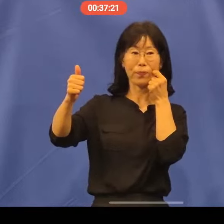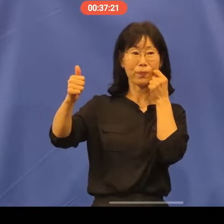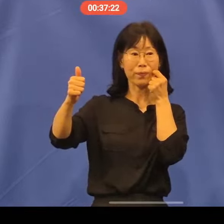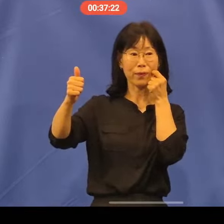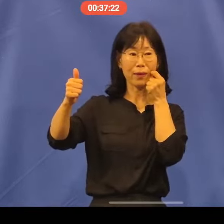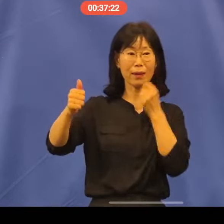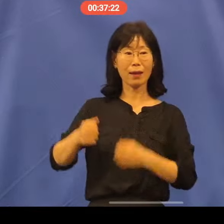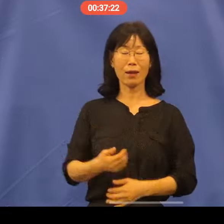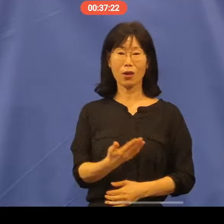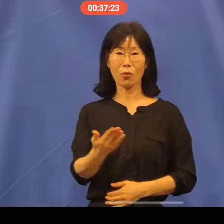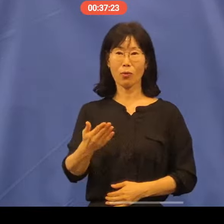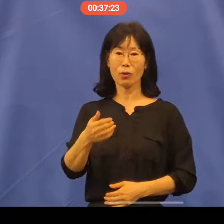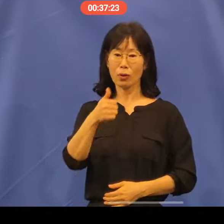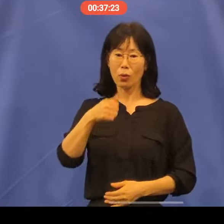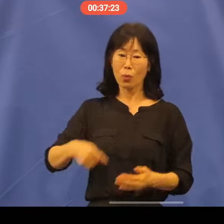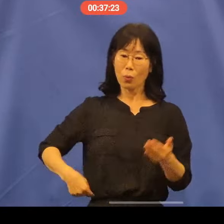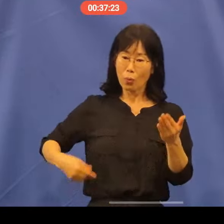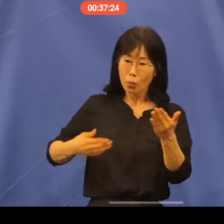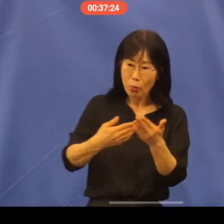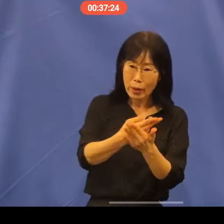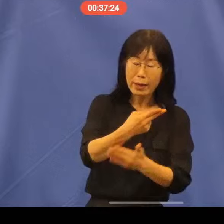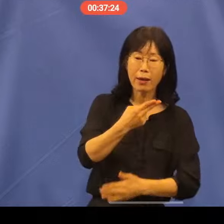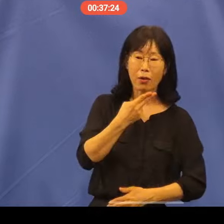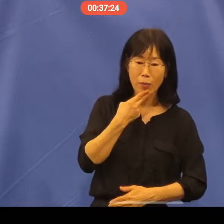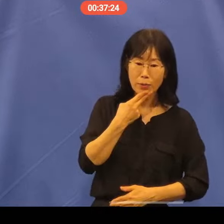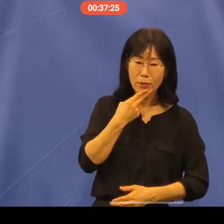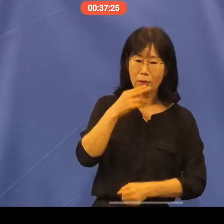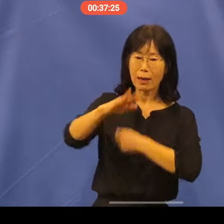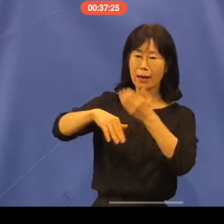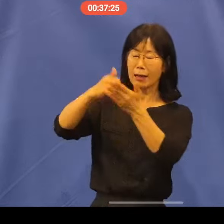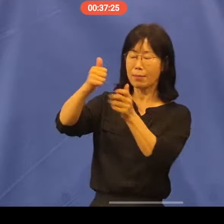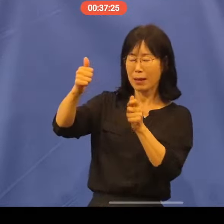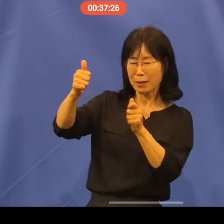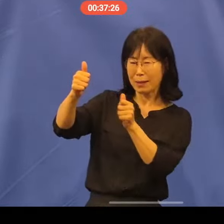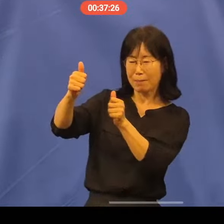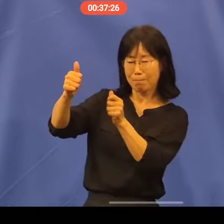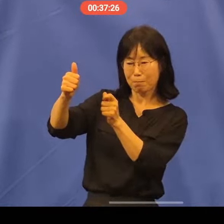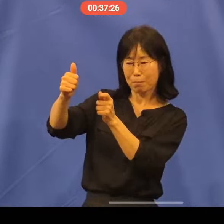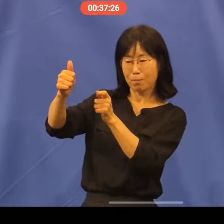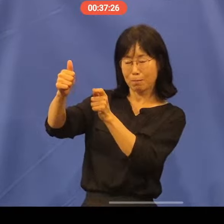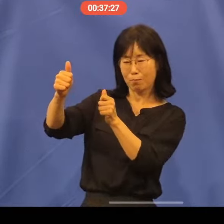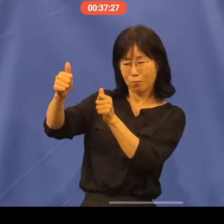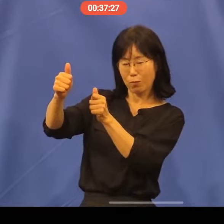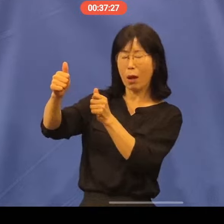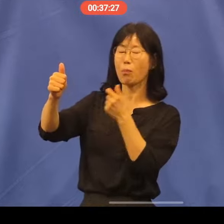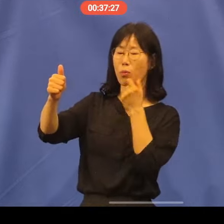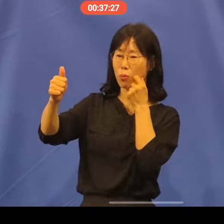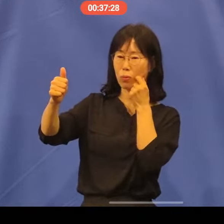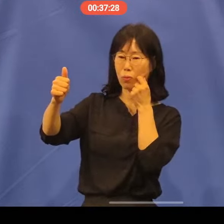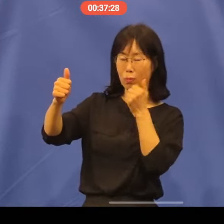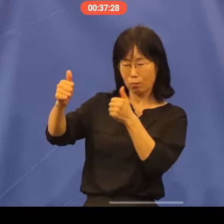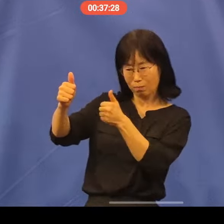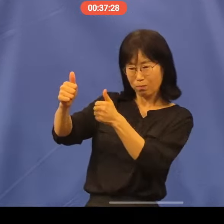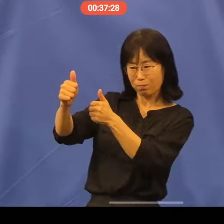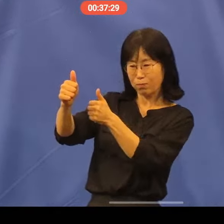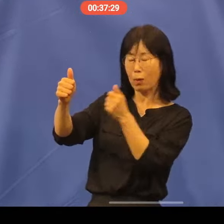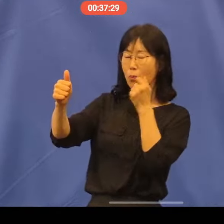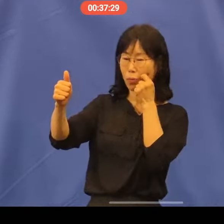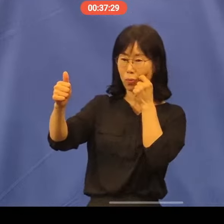그러니까 이런 회개 없는 사람은요, 자신도 모르게 하나님을 밀어내고 있는 거죠. 예배에 와서도 예배 안에 들어와 있지